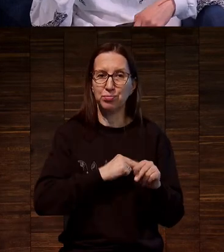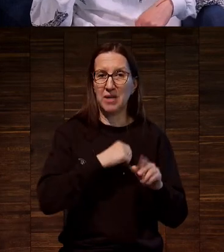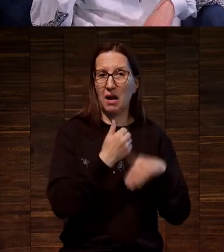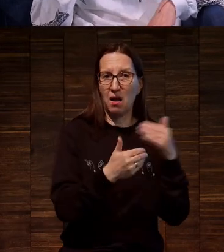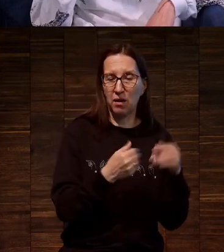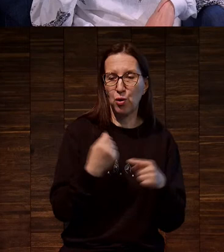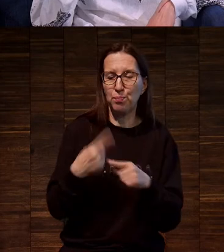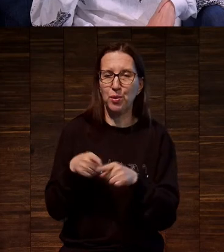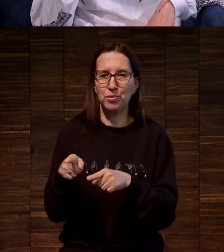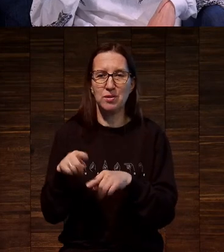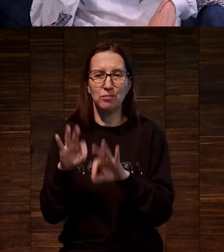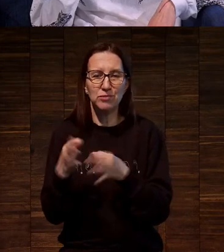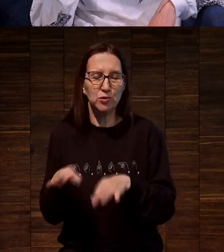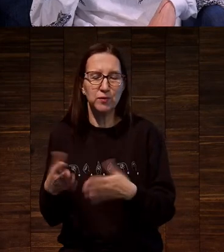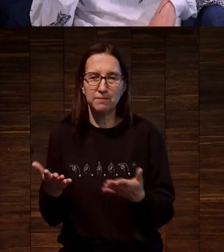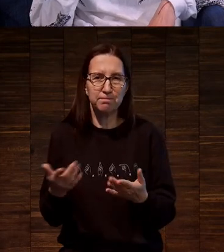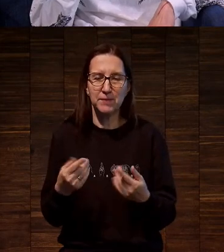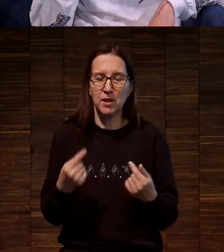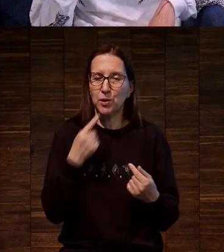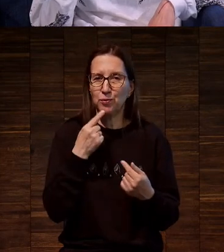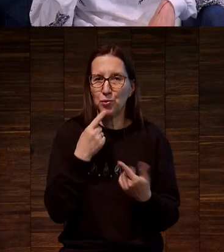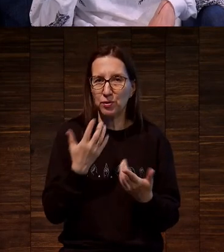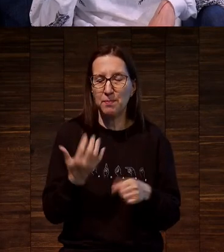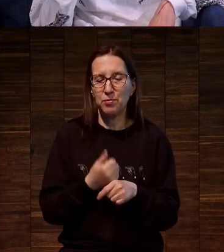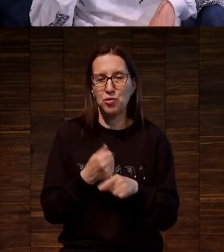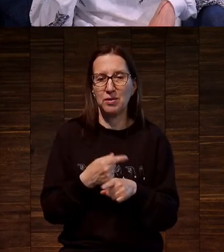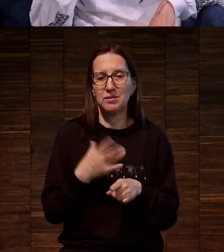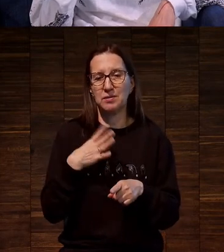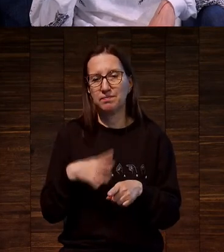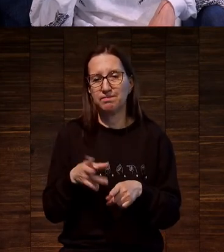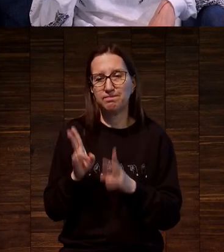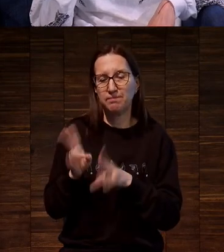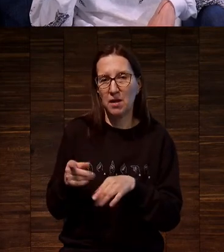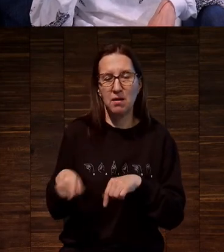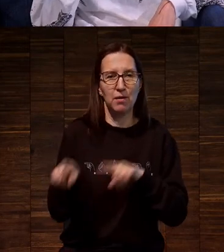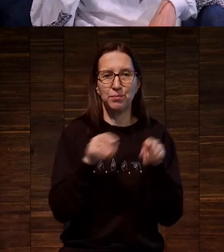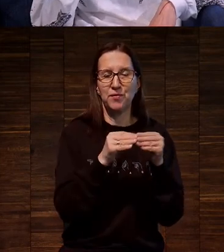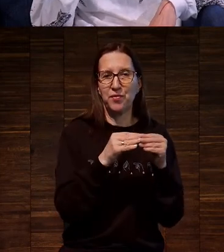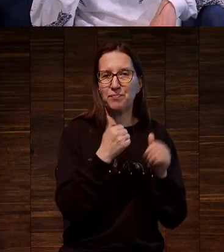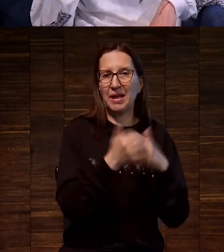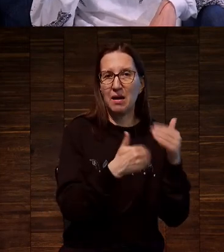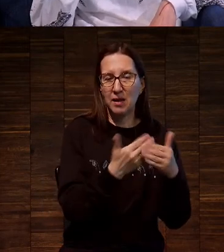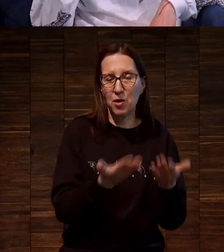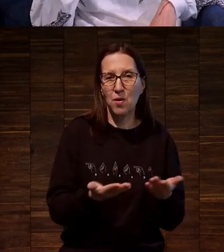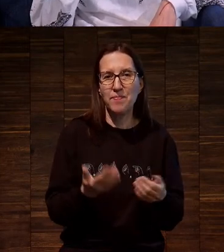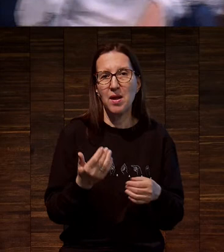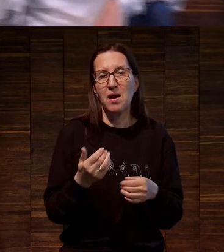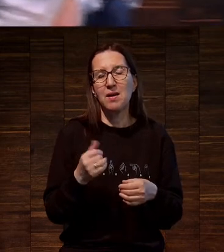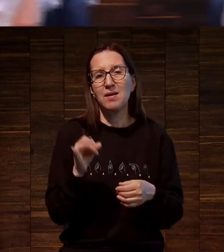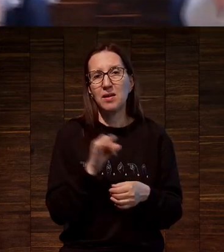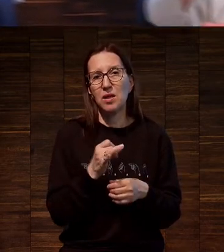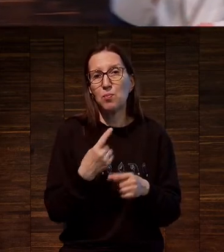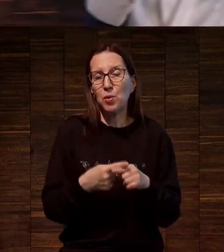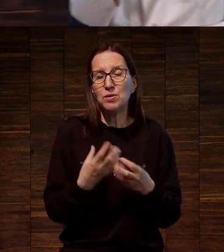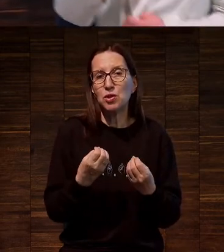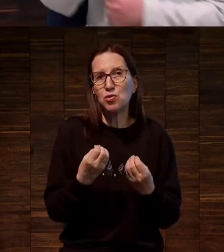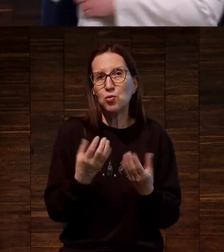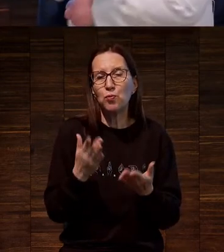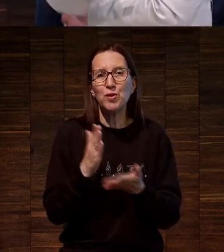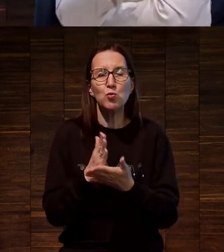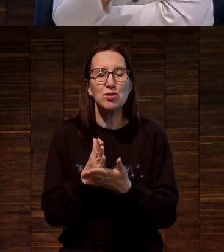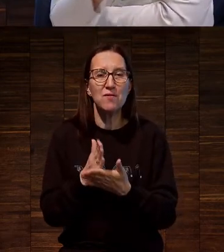сложно. Автономные виды художественных практик, что мы это называем? Это когда режимы не совпадают. Да, собственно,